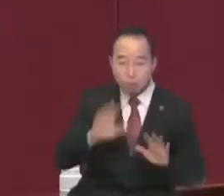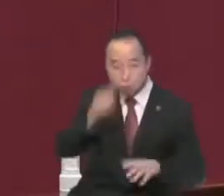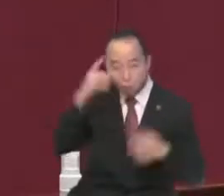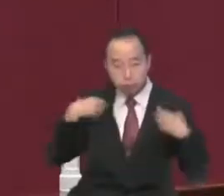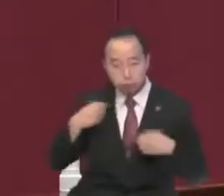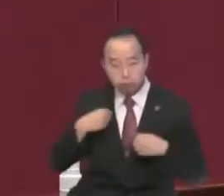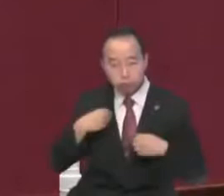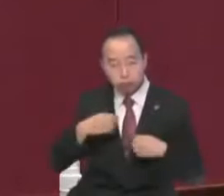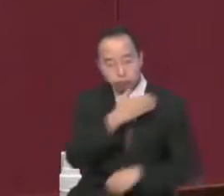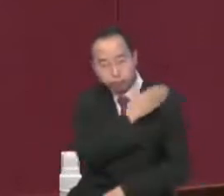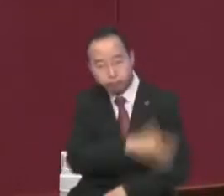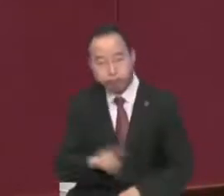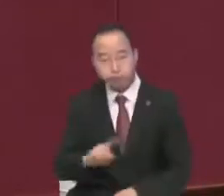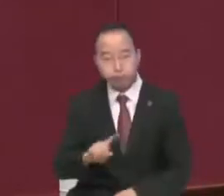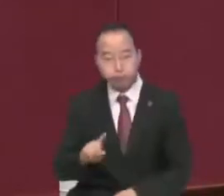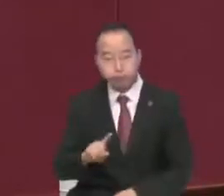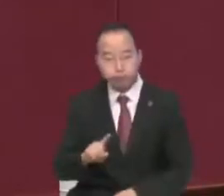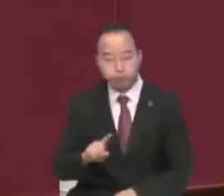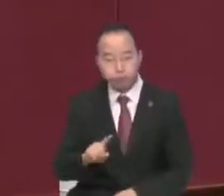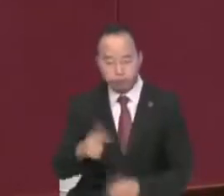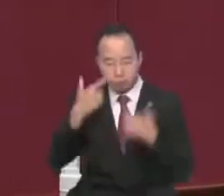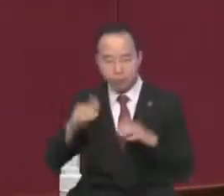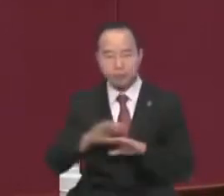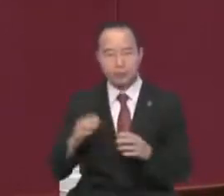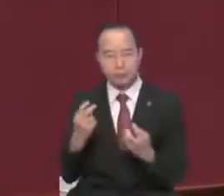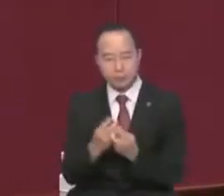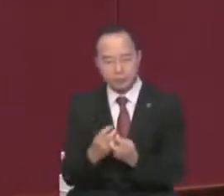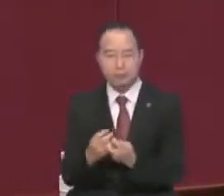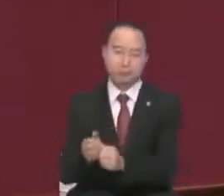정부와 여당의 책임 있는 해법을 기다리겠습니다.